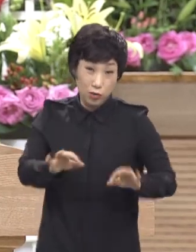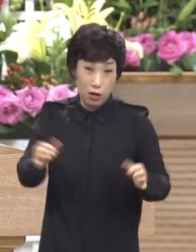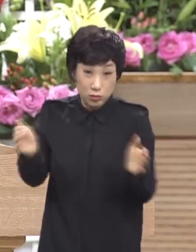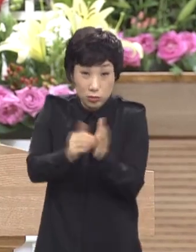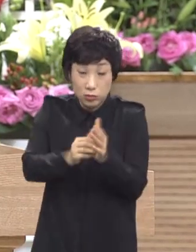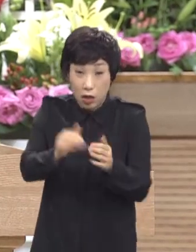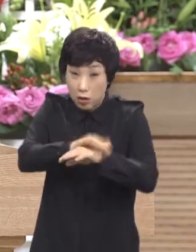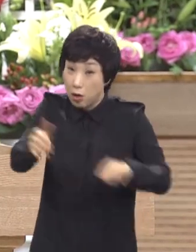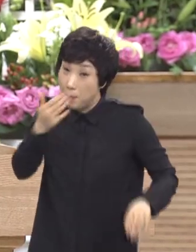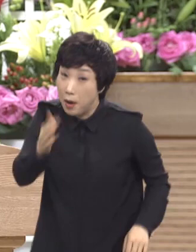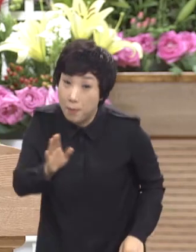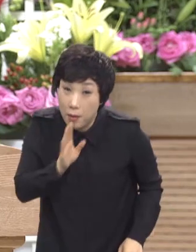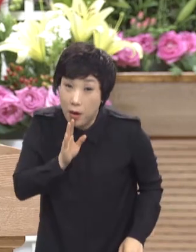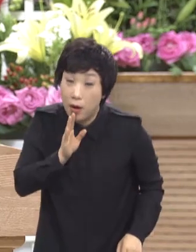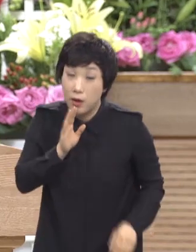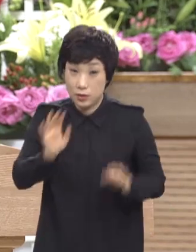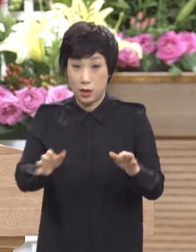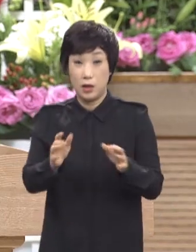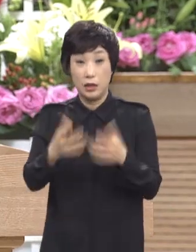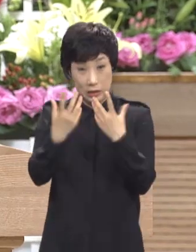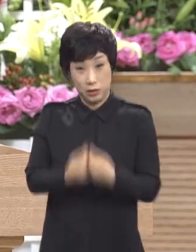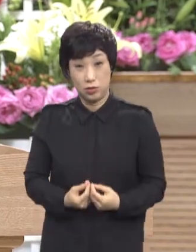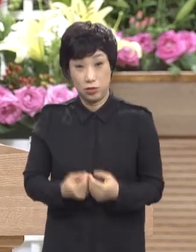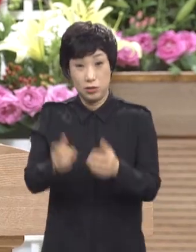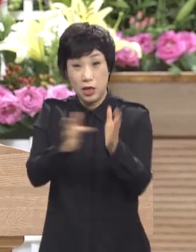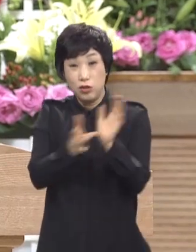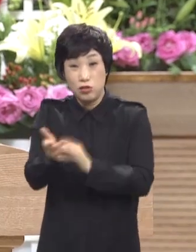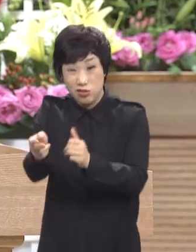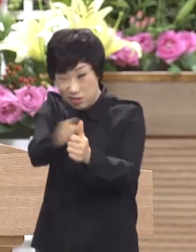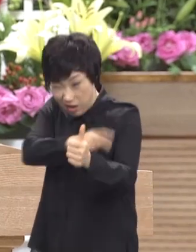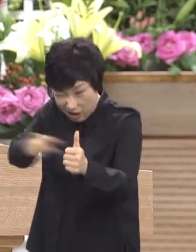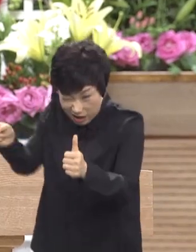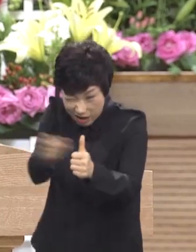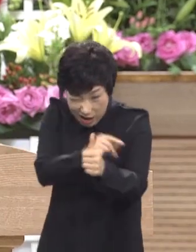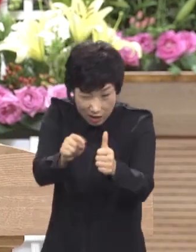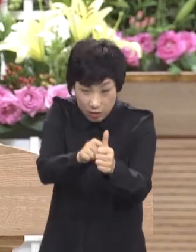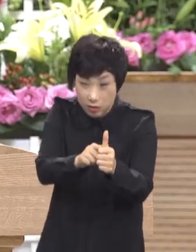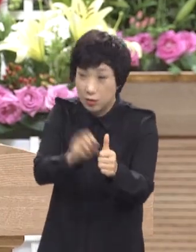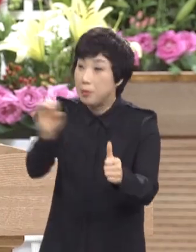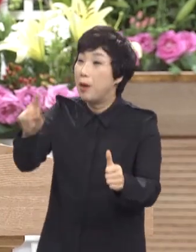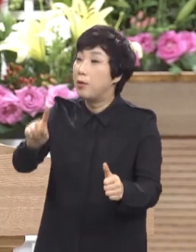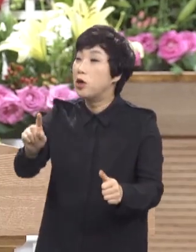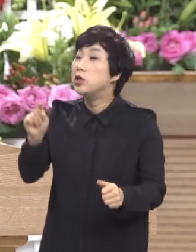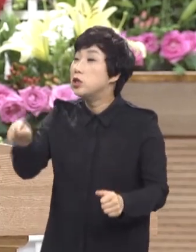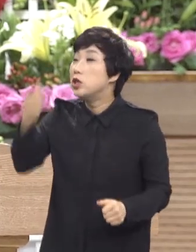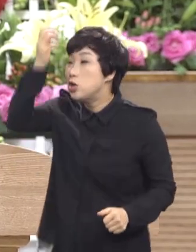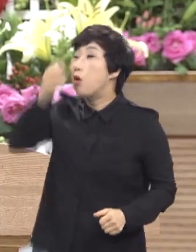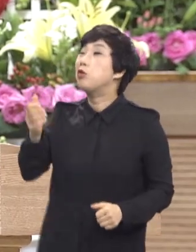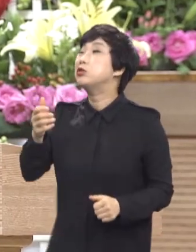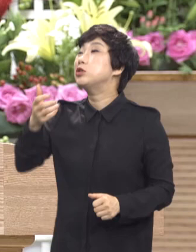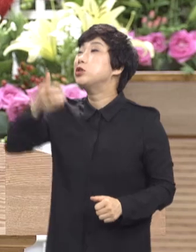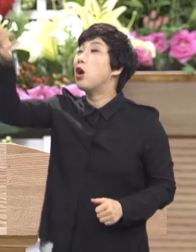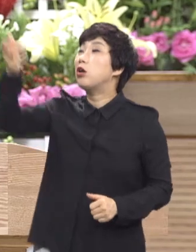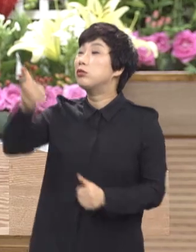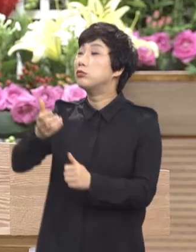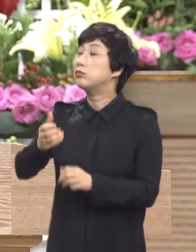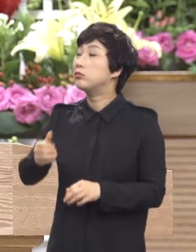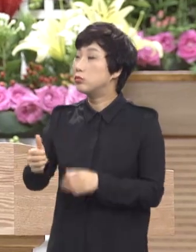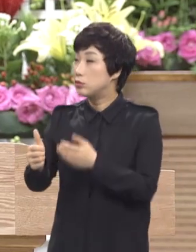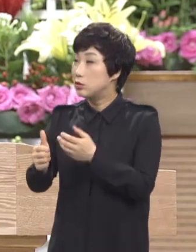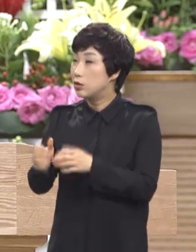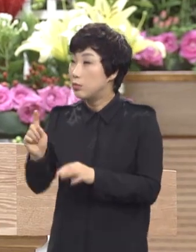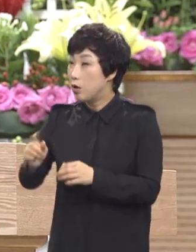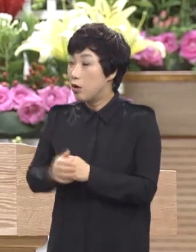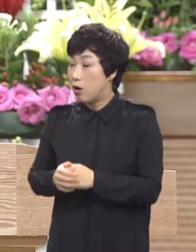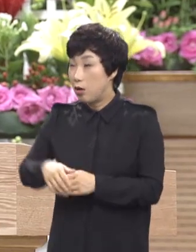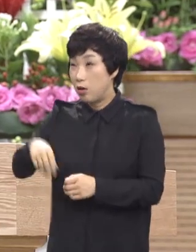때리는 그에게 네 영혼이 떠날지어다. 팍 쓰러질 거 아니오. 그러면 한 시간쯤